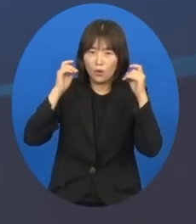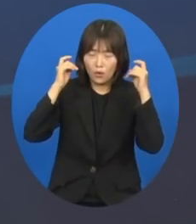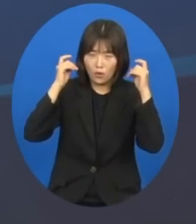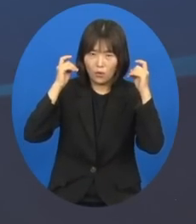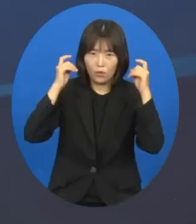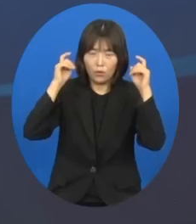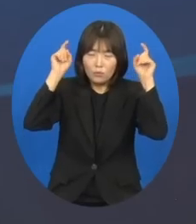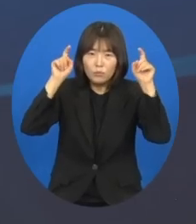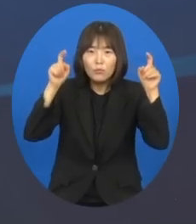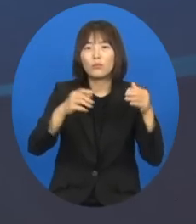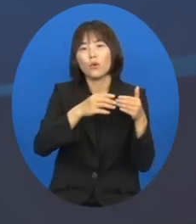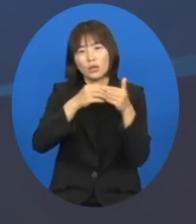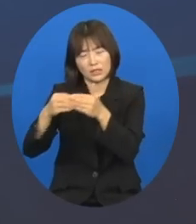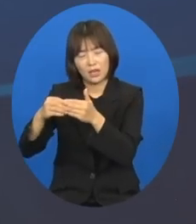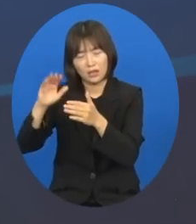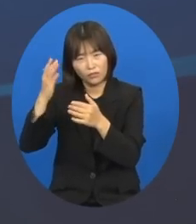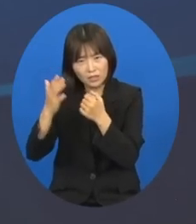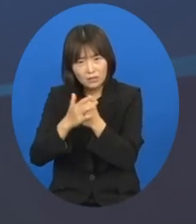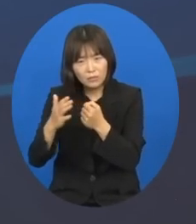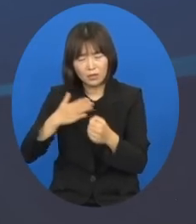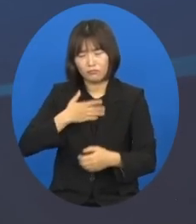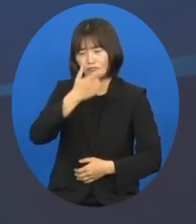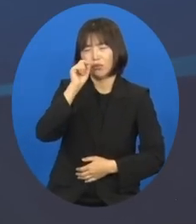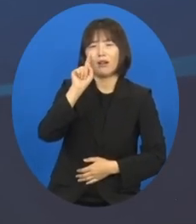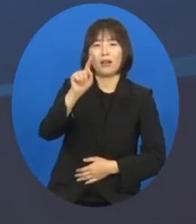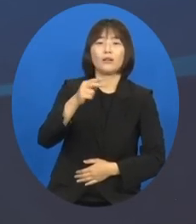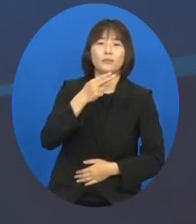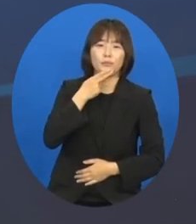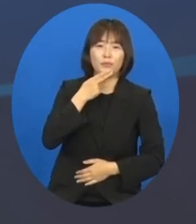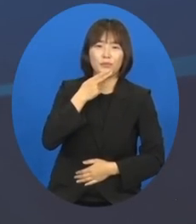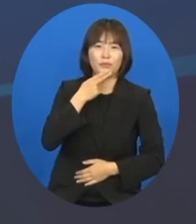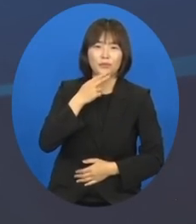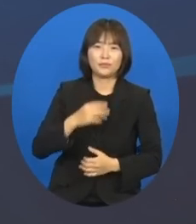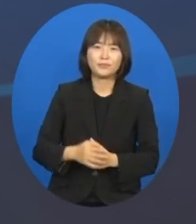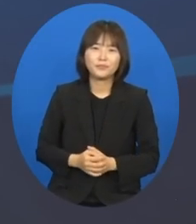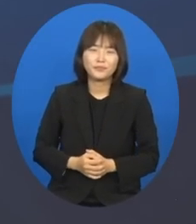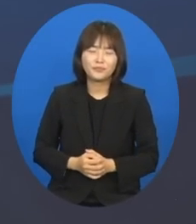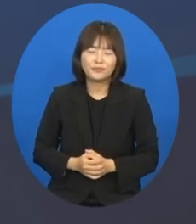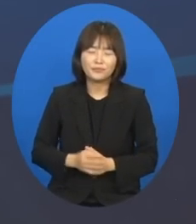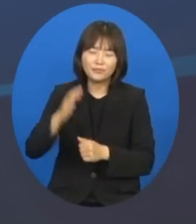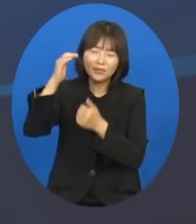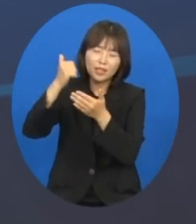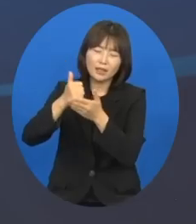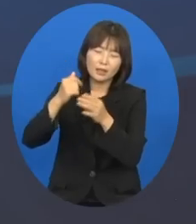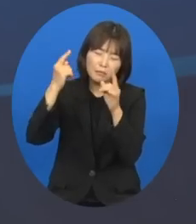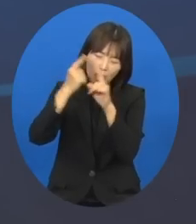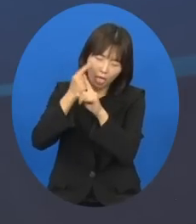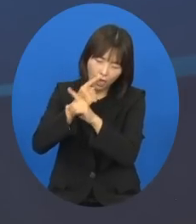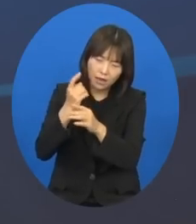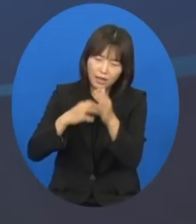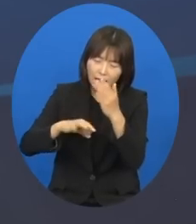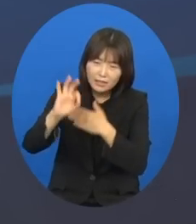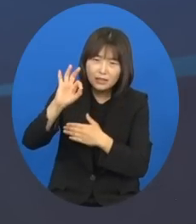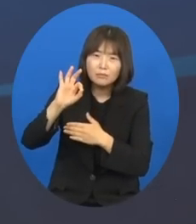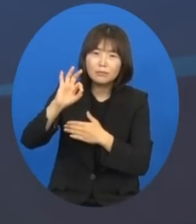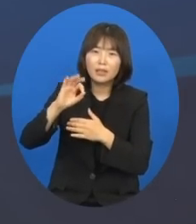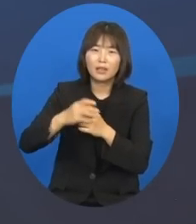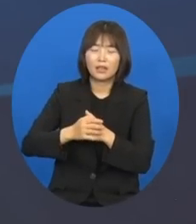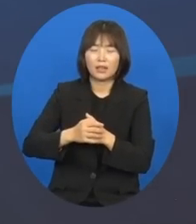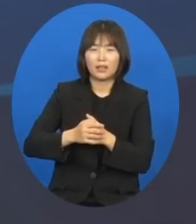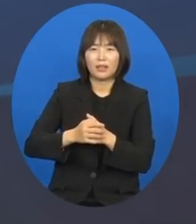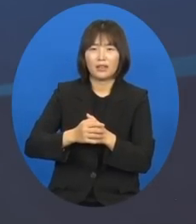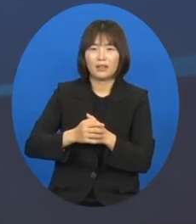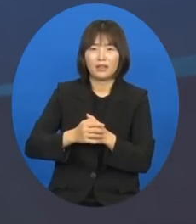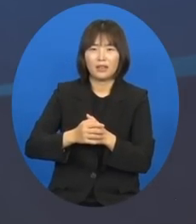하나님이 나를 매일 아침 그래 있어야 너는 나의 있어야 은혜라는 단어로